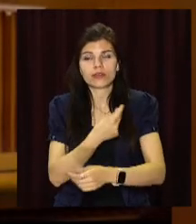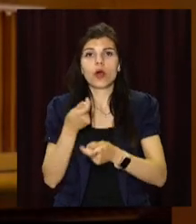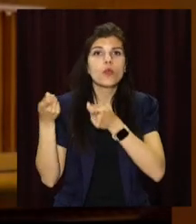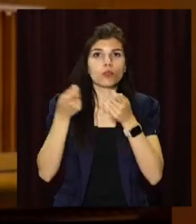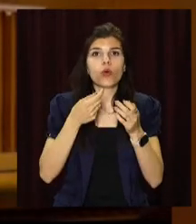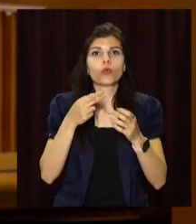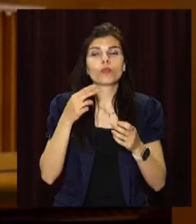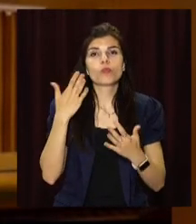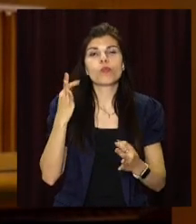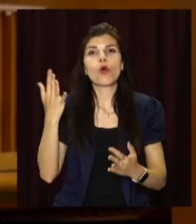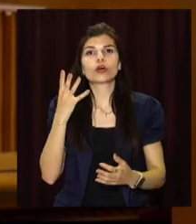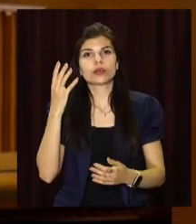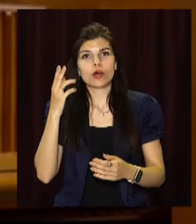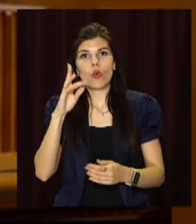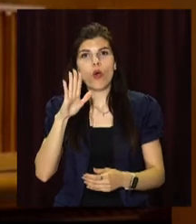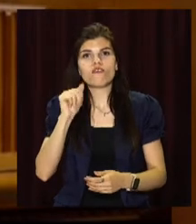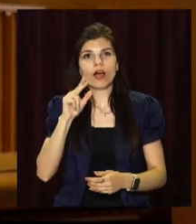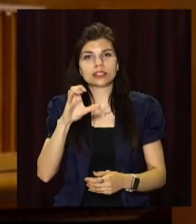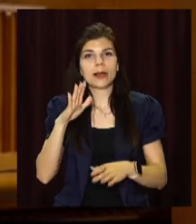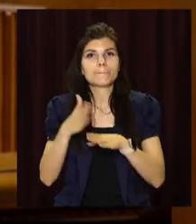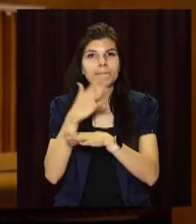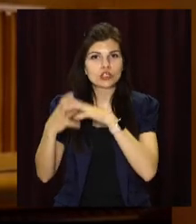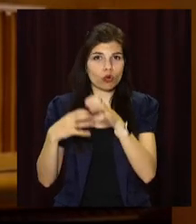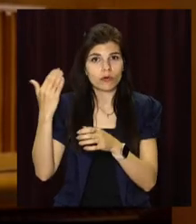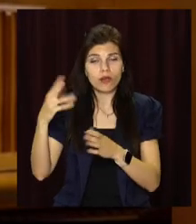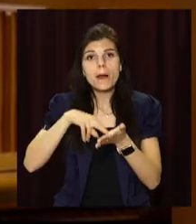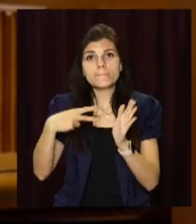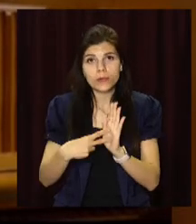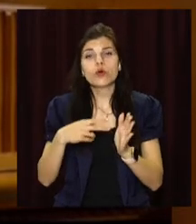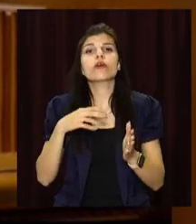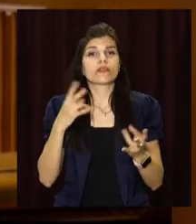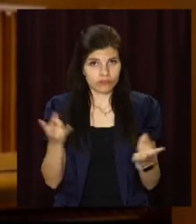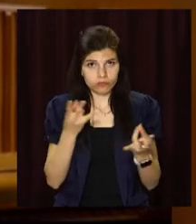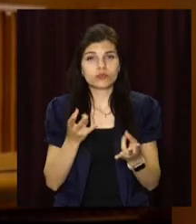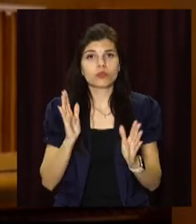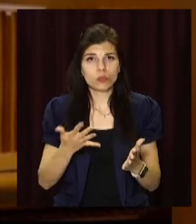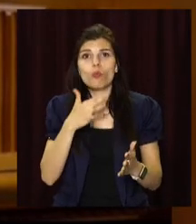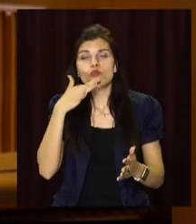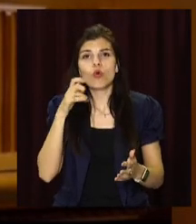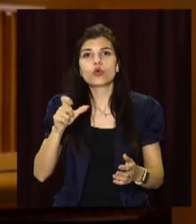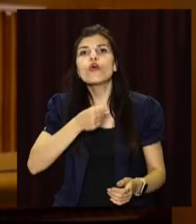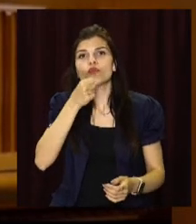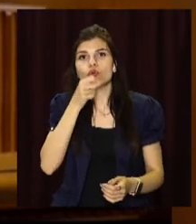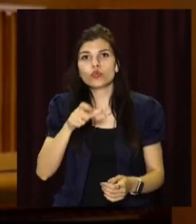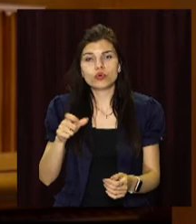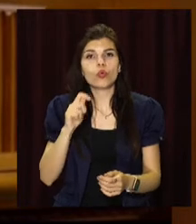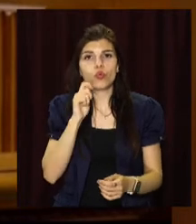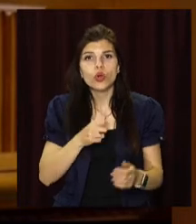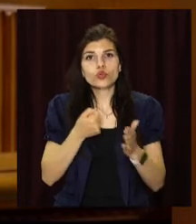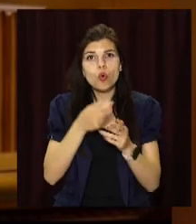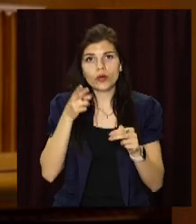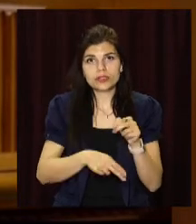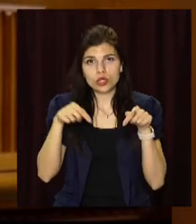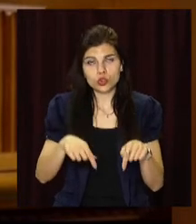по ініціативі COVAX міжнародній. План залишається в силі – вакцинувати більшість населення, дорослого населення України до